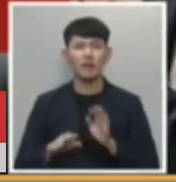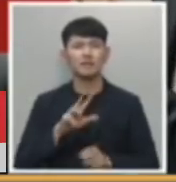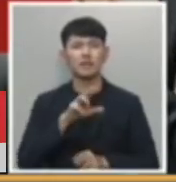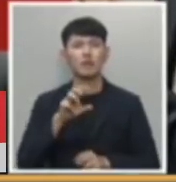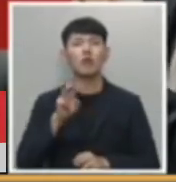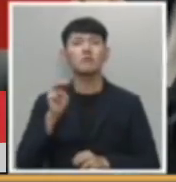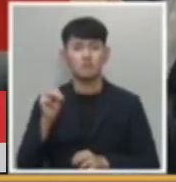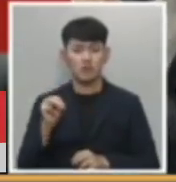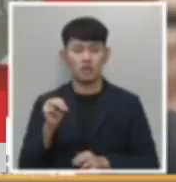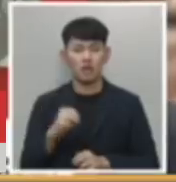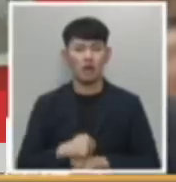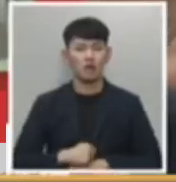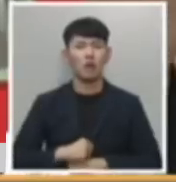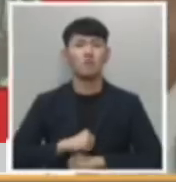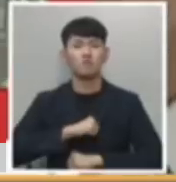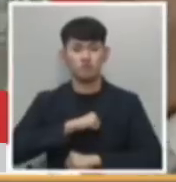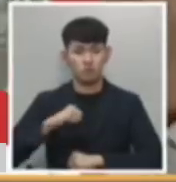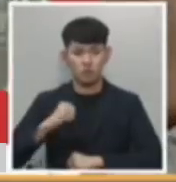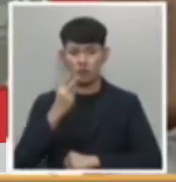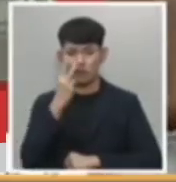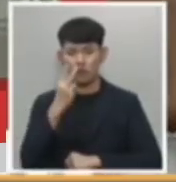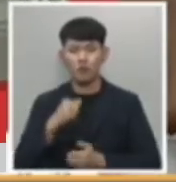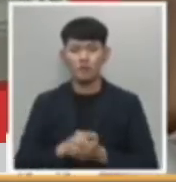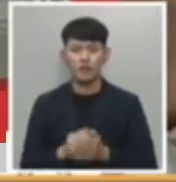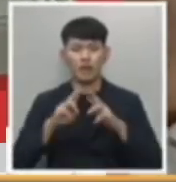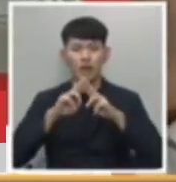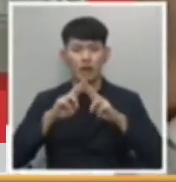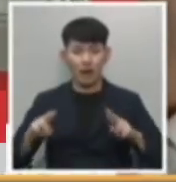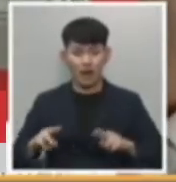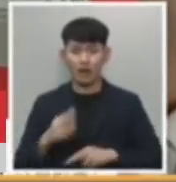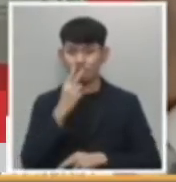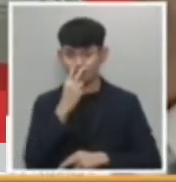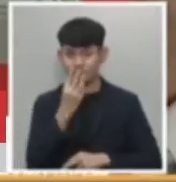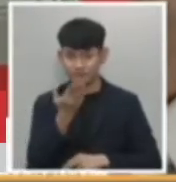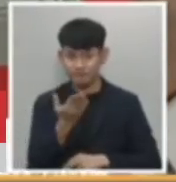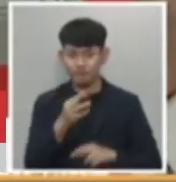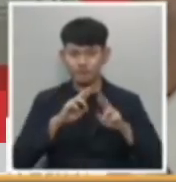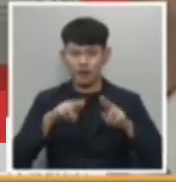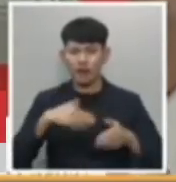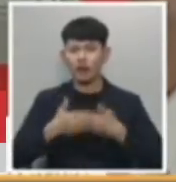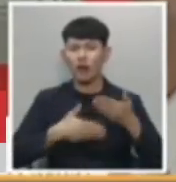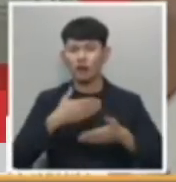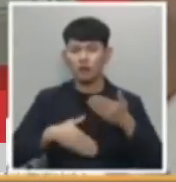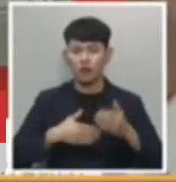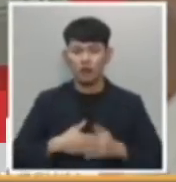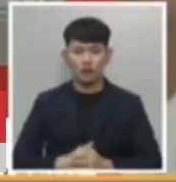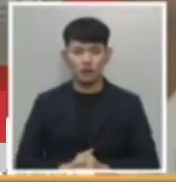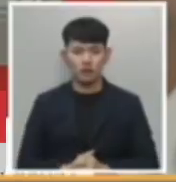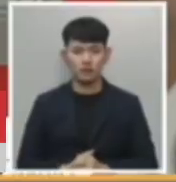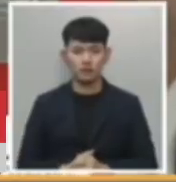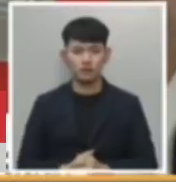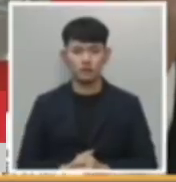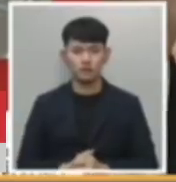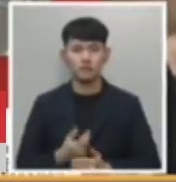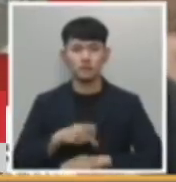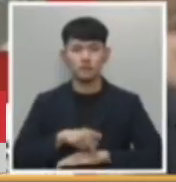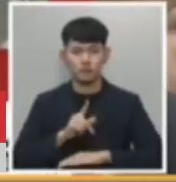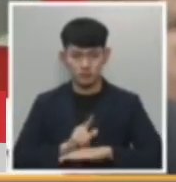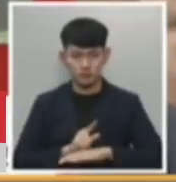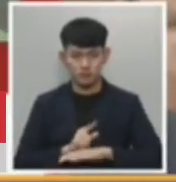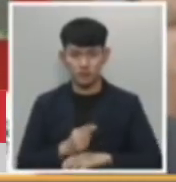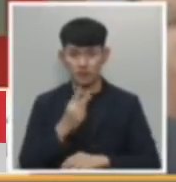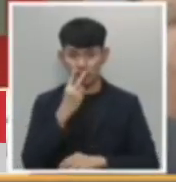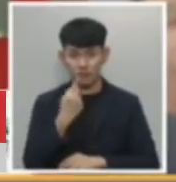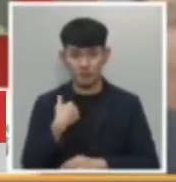ครับมันมี Family Mart ครับท่านประธานครับเนี่ย Family Mart อยู่ทางขวามือนะครับเนี่ยท่านประธานครับเนี่ยมีคนนึงเ